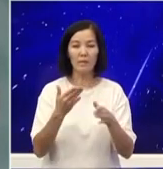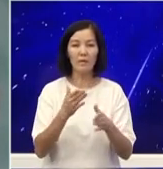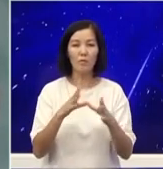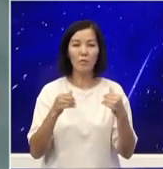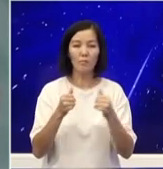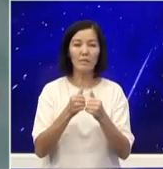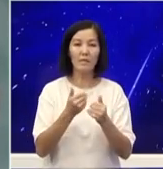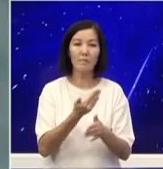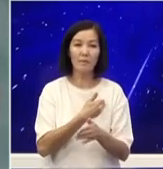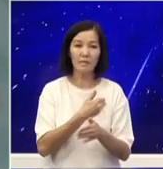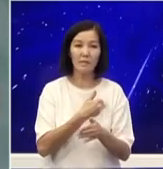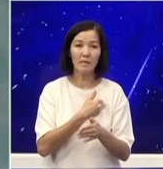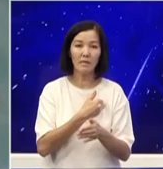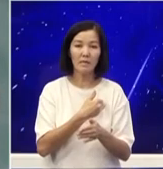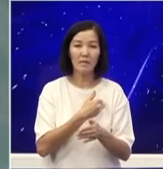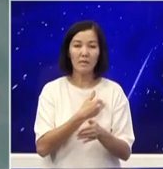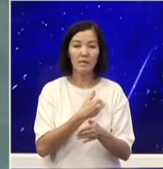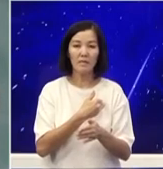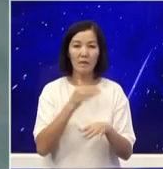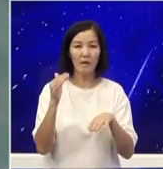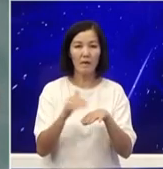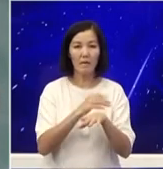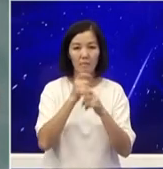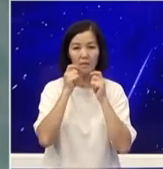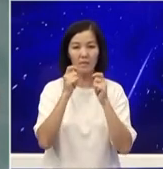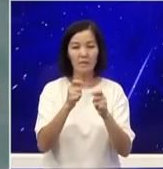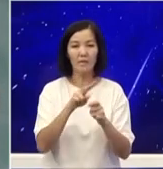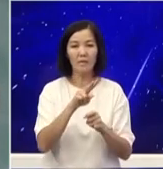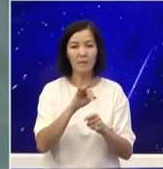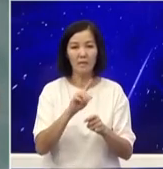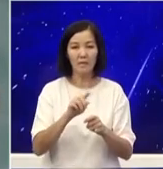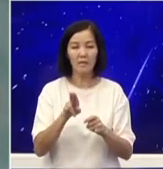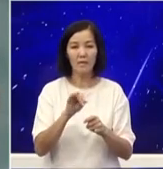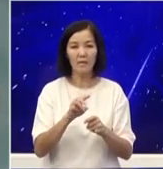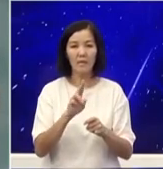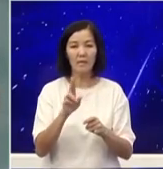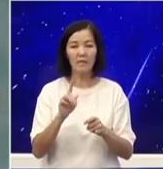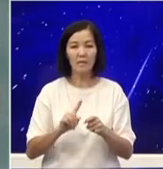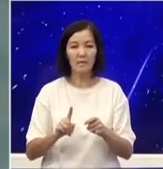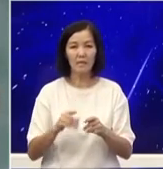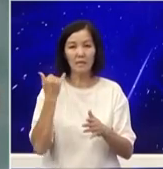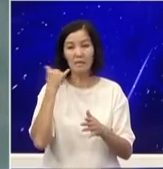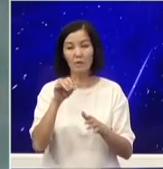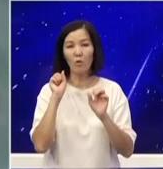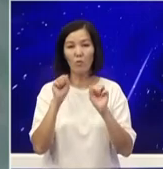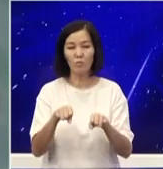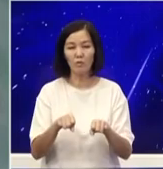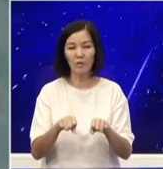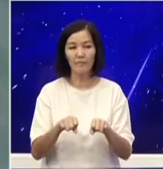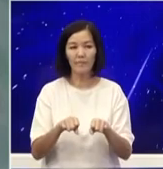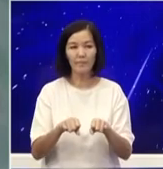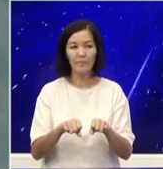отбасыларға көрсеткілеріңіз келсе, жақсылық жасағыларыңыз келсе, біз лидер кезет еріктілер орталығына хабарлассаңыз болады.